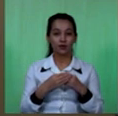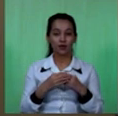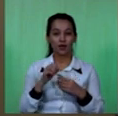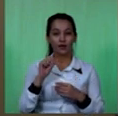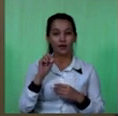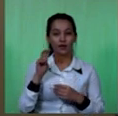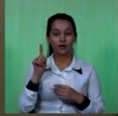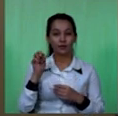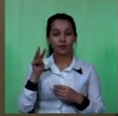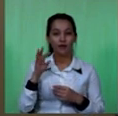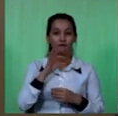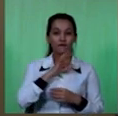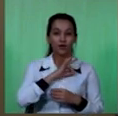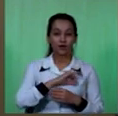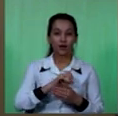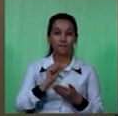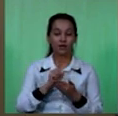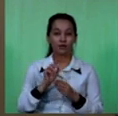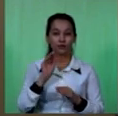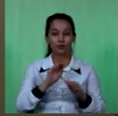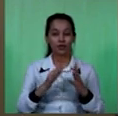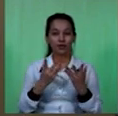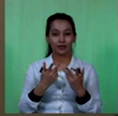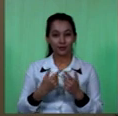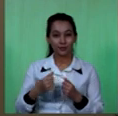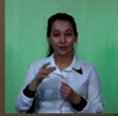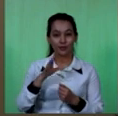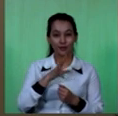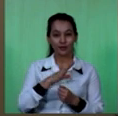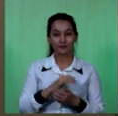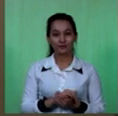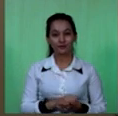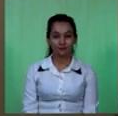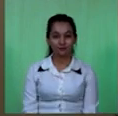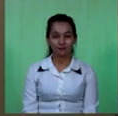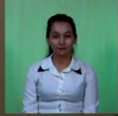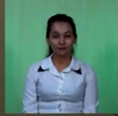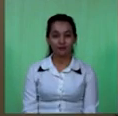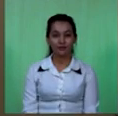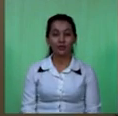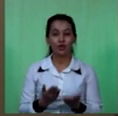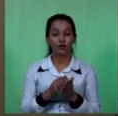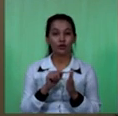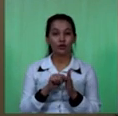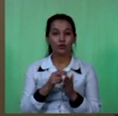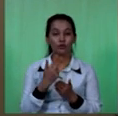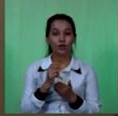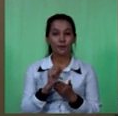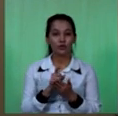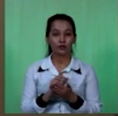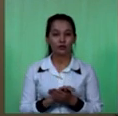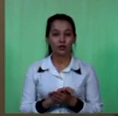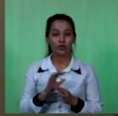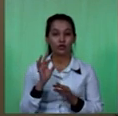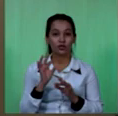algoritm asosida masala tuzib, uni yechimini ham bajarib oldik. Darslikdagi 3-chi masala.